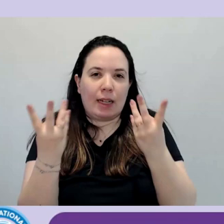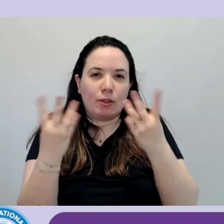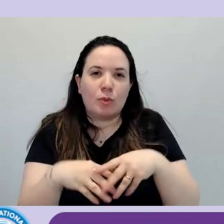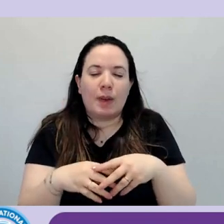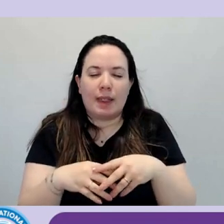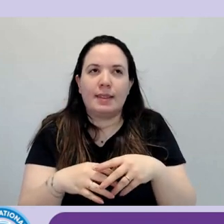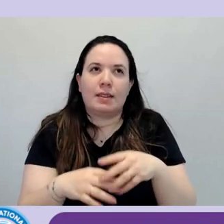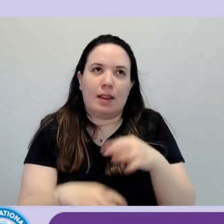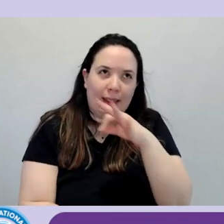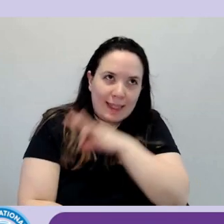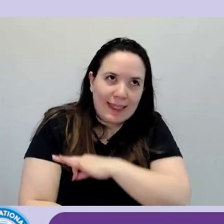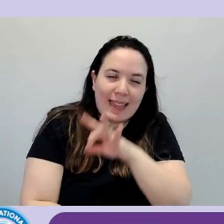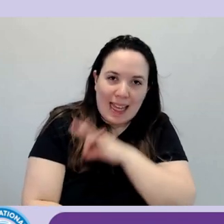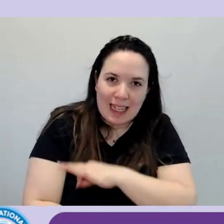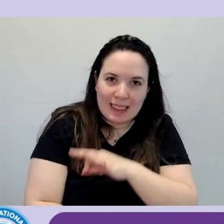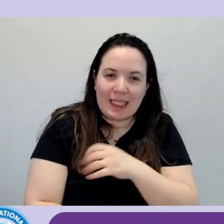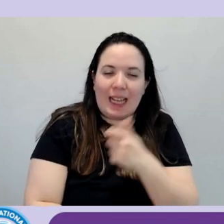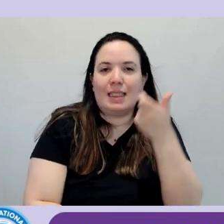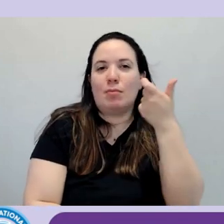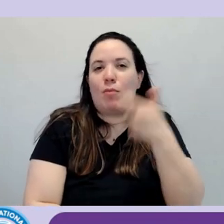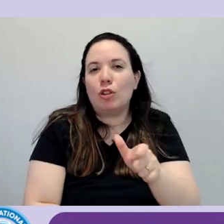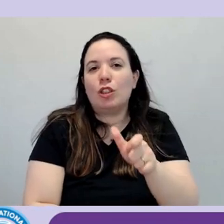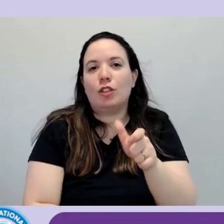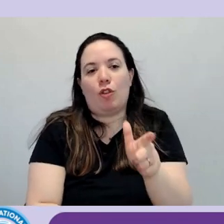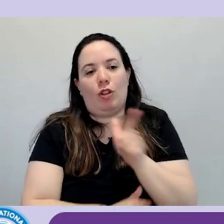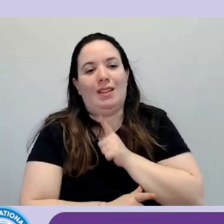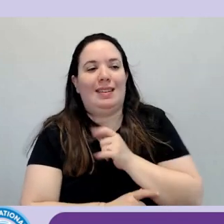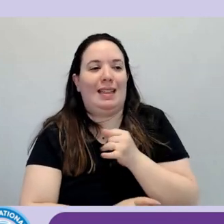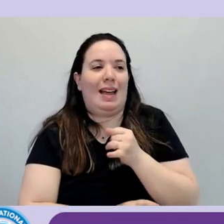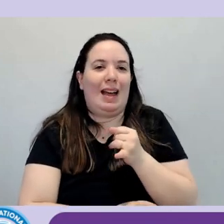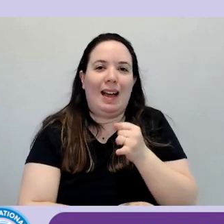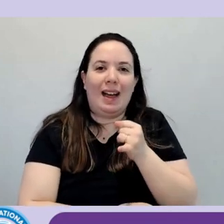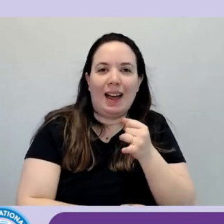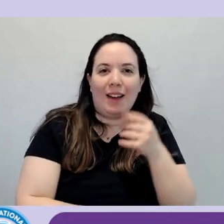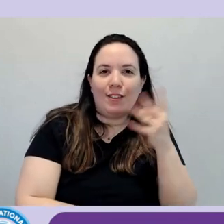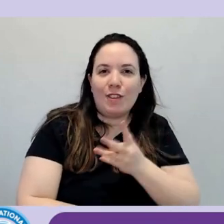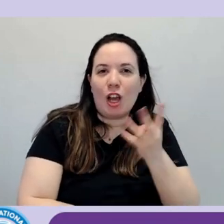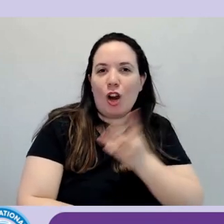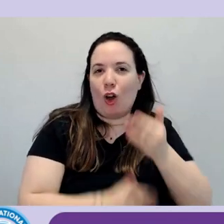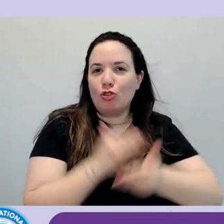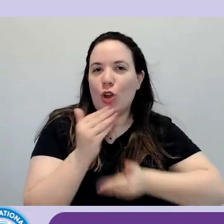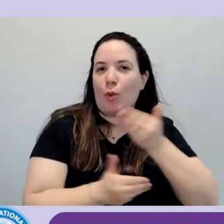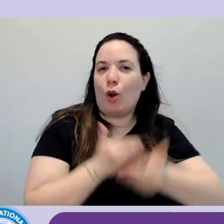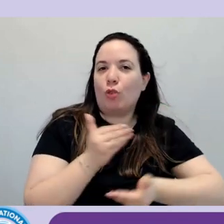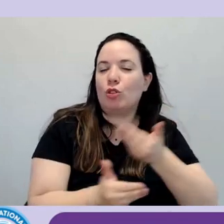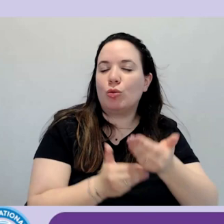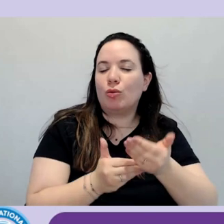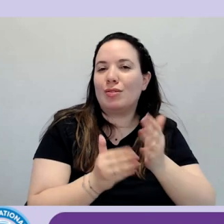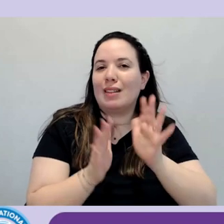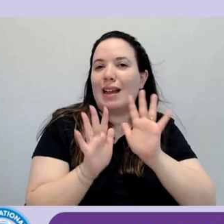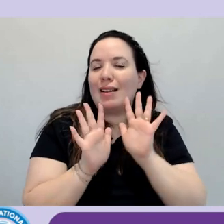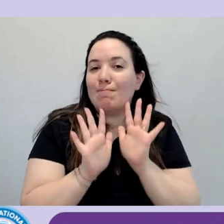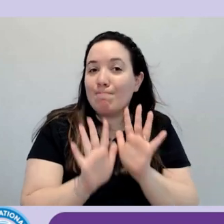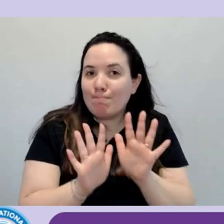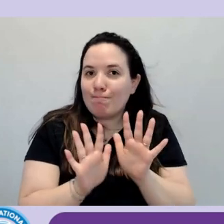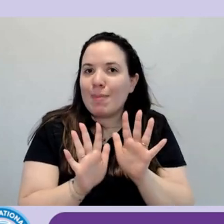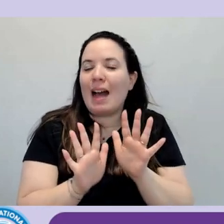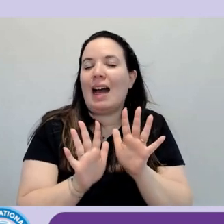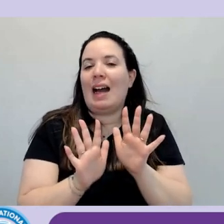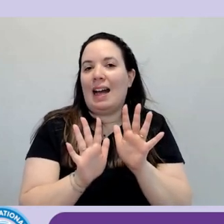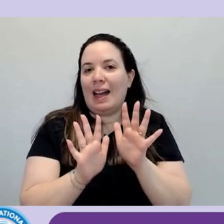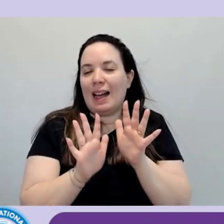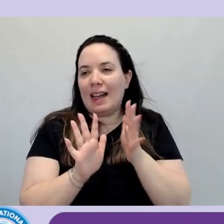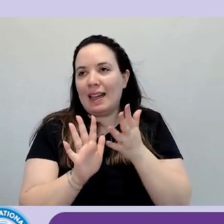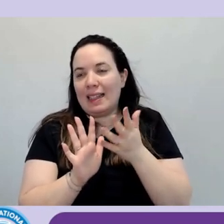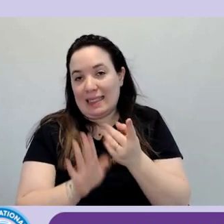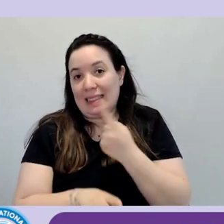interessante per accelerare alcuni processi Ma si sa con altre tanta certezza almeno per